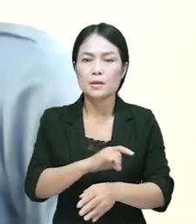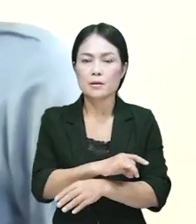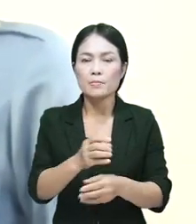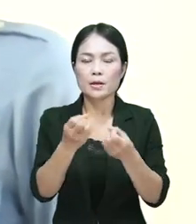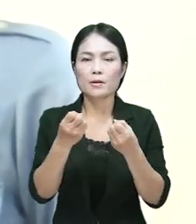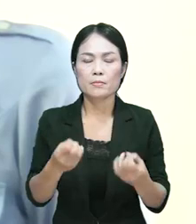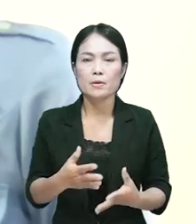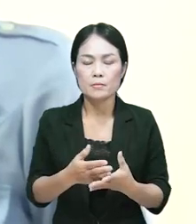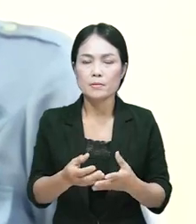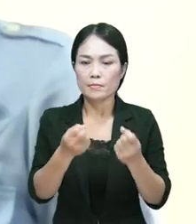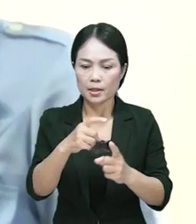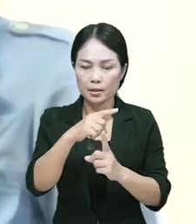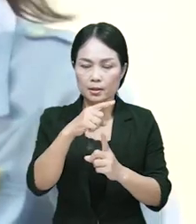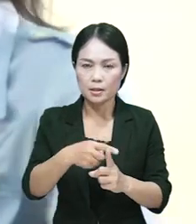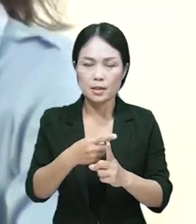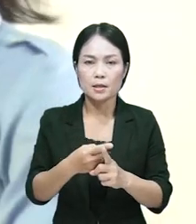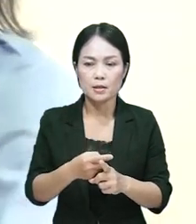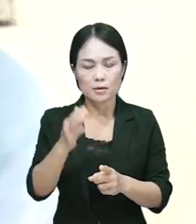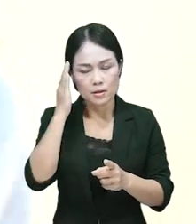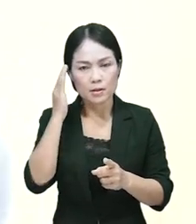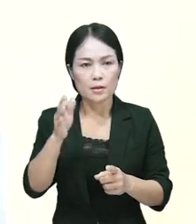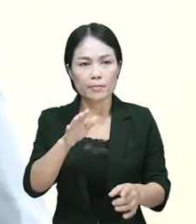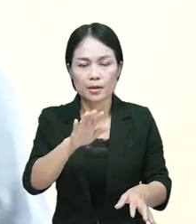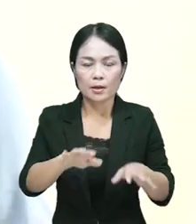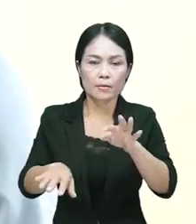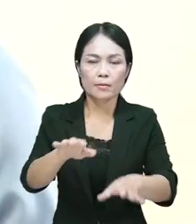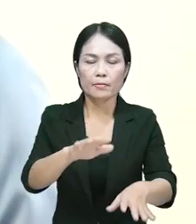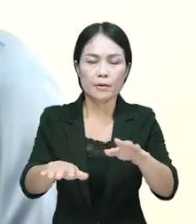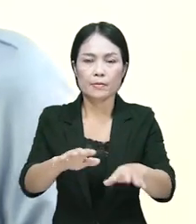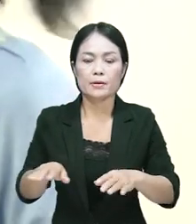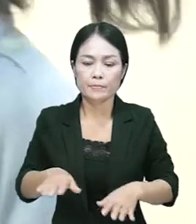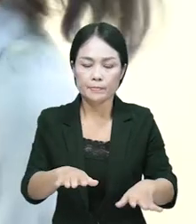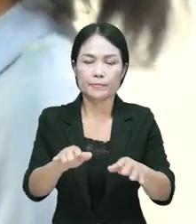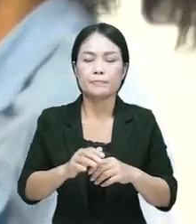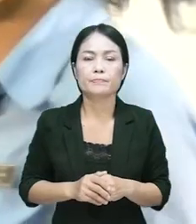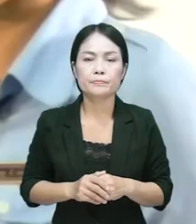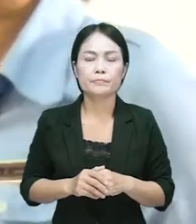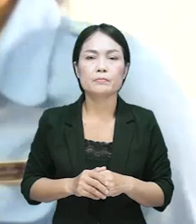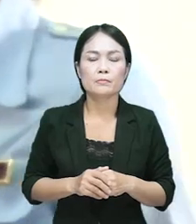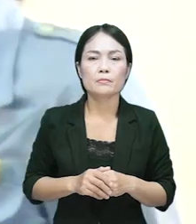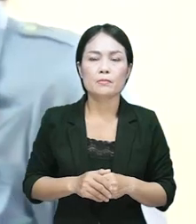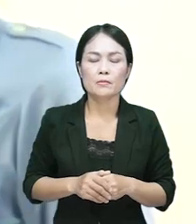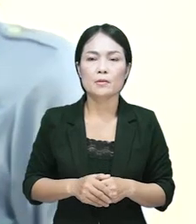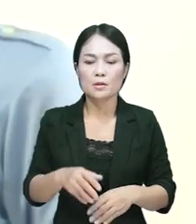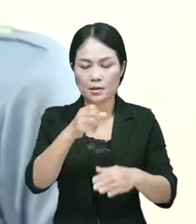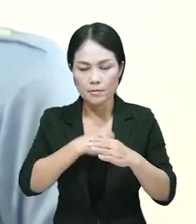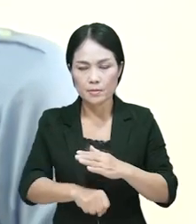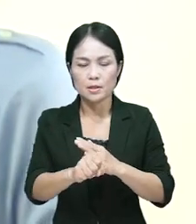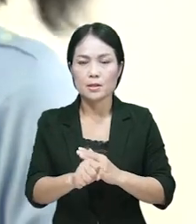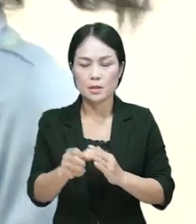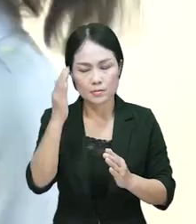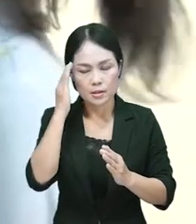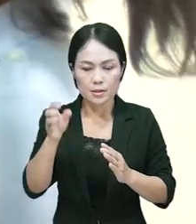ដែលគាត់ចេះវាកូនអញ្ចឹងគឺគាត់ប្រវេប្រវាប្រវេប្រវាអញ្ចឹងណាចាមិនកើតភ្លាមចេះវាភ្លាមទេណាកូន